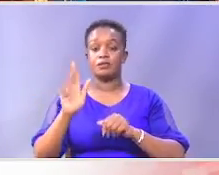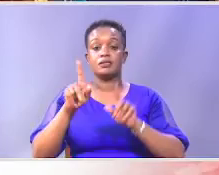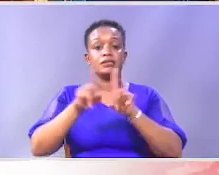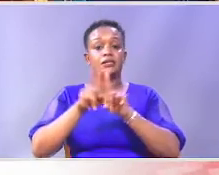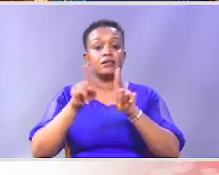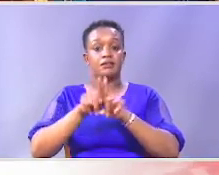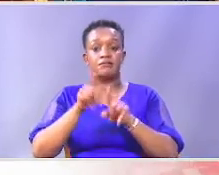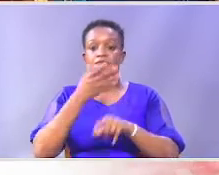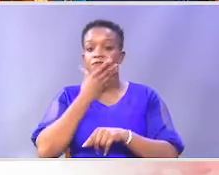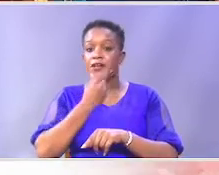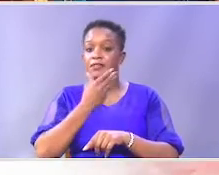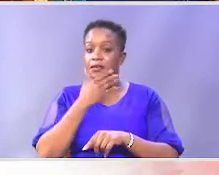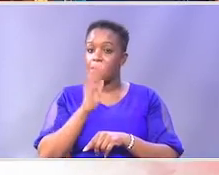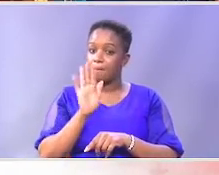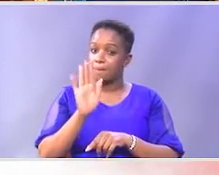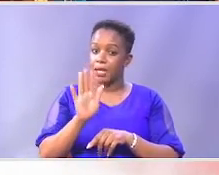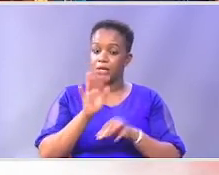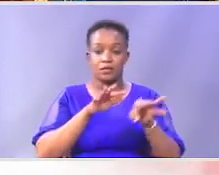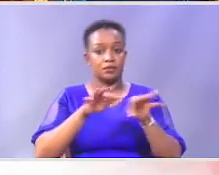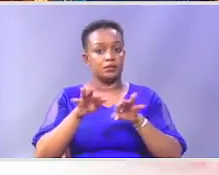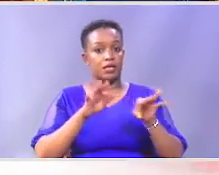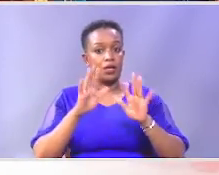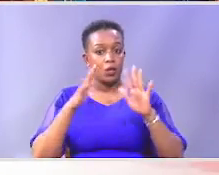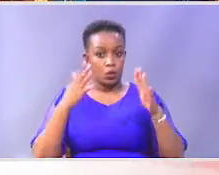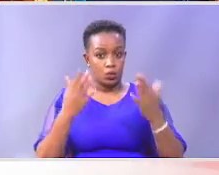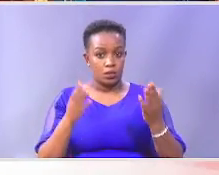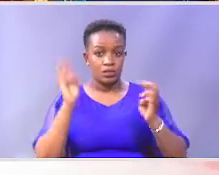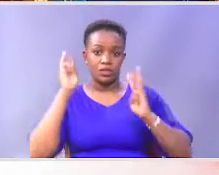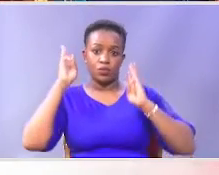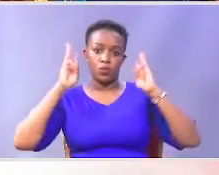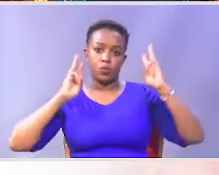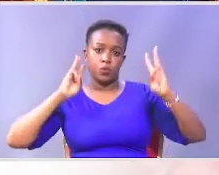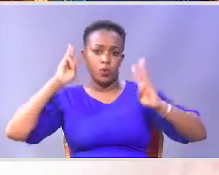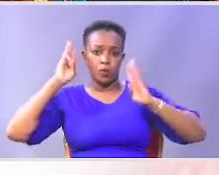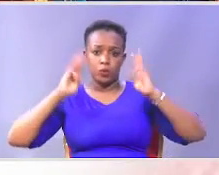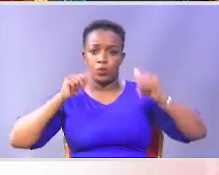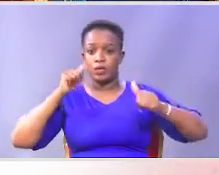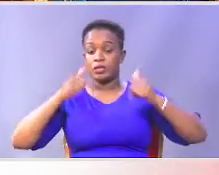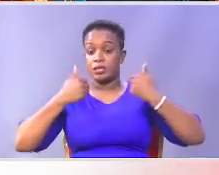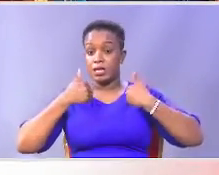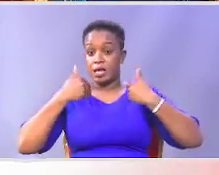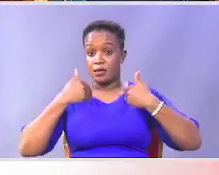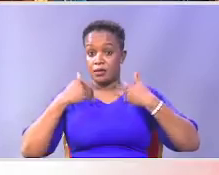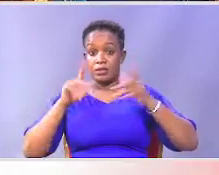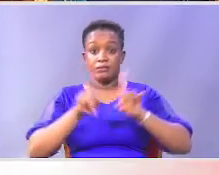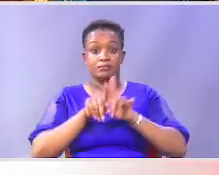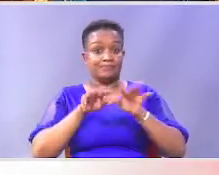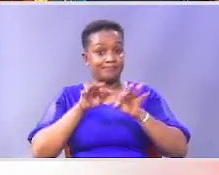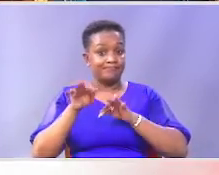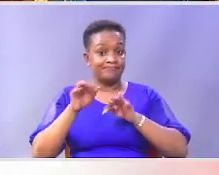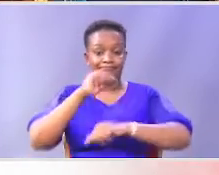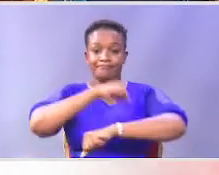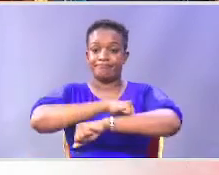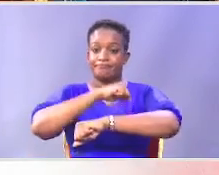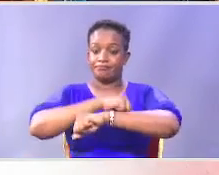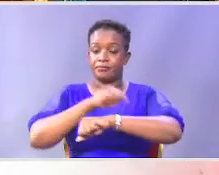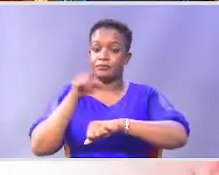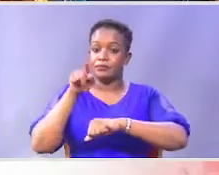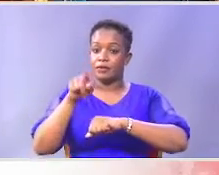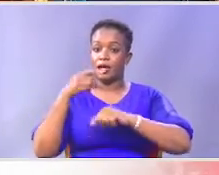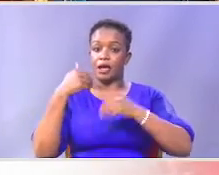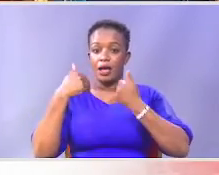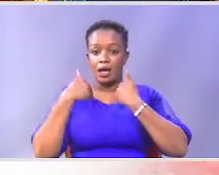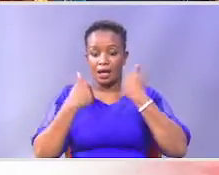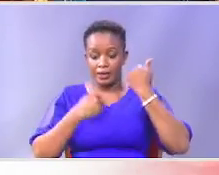babake mwende zake ameelezea masikitiko yake kwa kusema kuwa shule Hiyo ya pemwai haikuchukua hatua ya